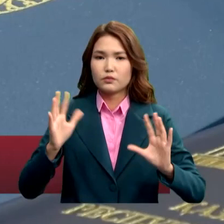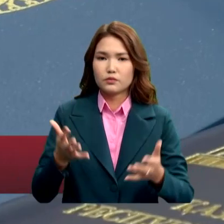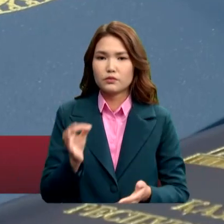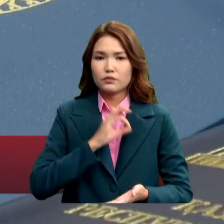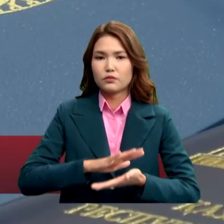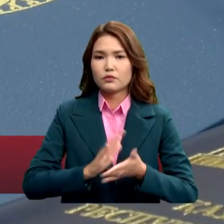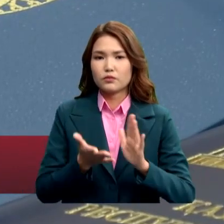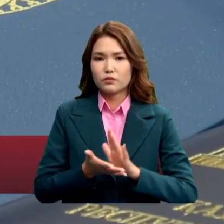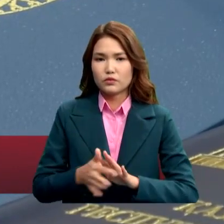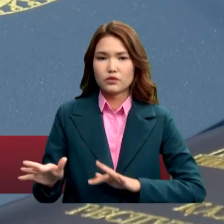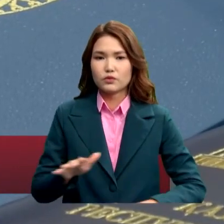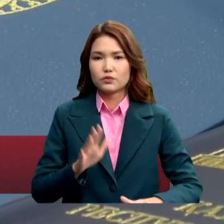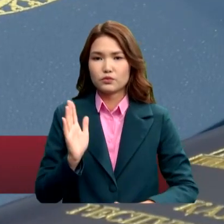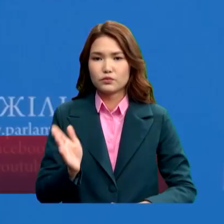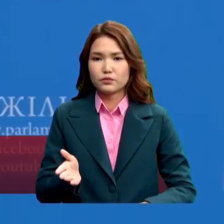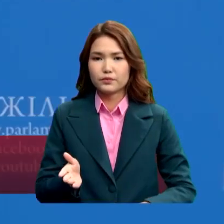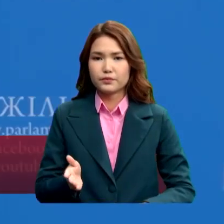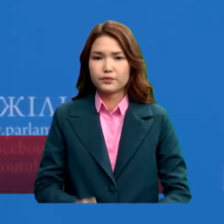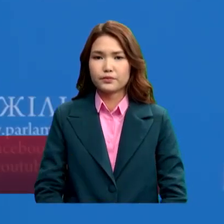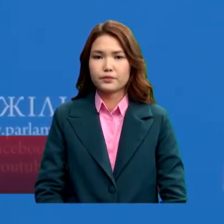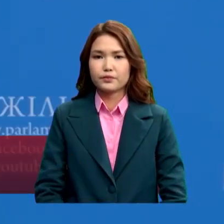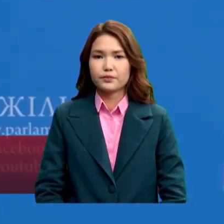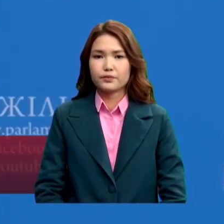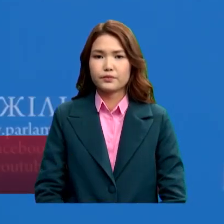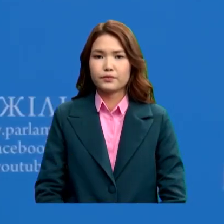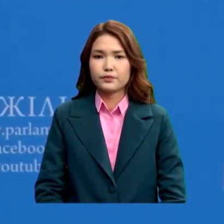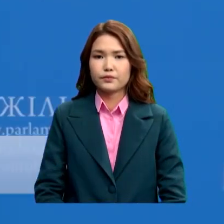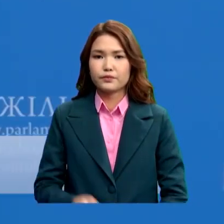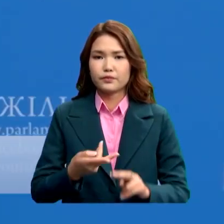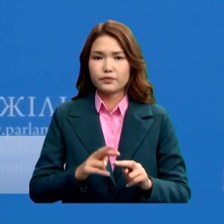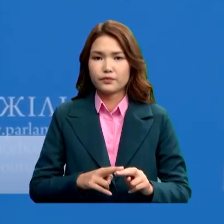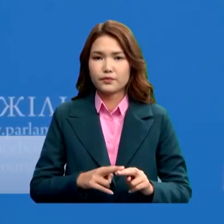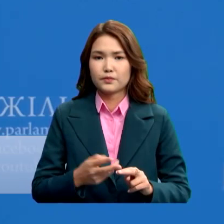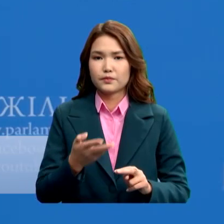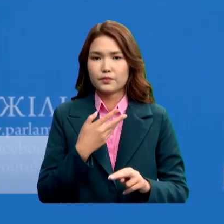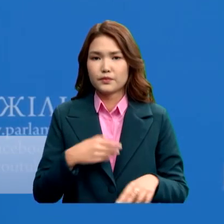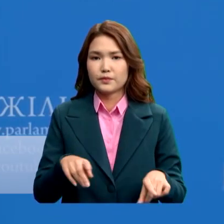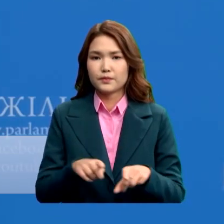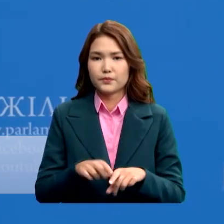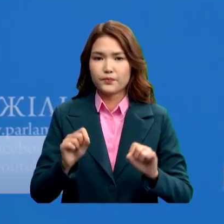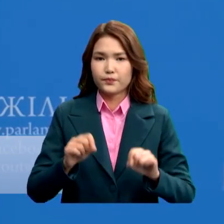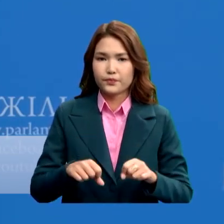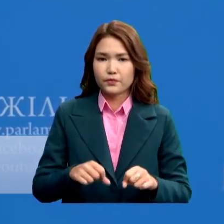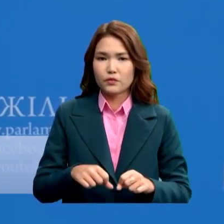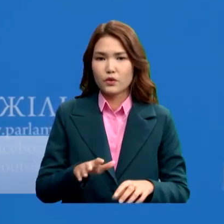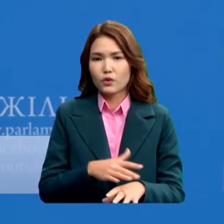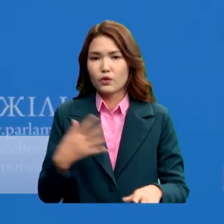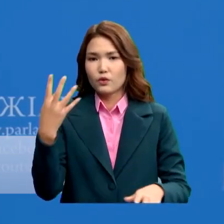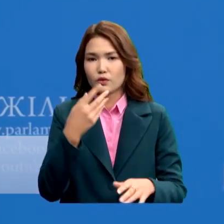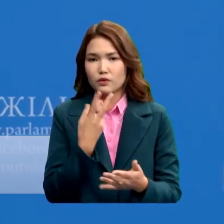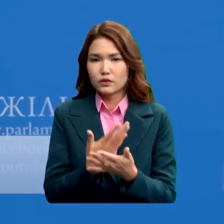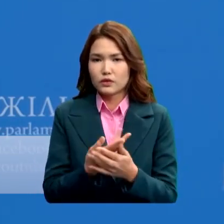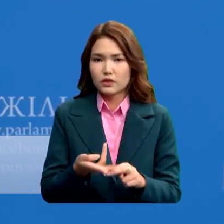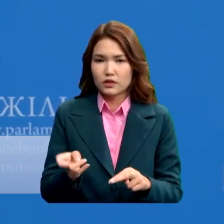да орындамауға бармыз деді. Одақтың әр мүшенің бір құқығы бар. Ұлттық мүдделерді қорғау үшін оның құқығы